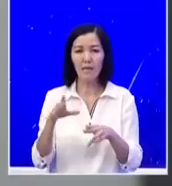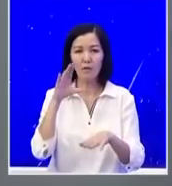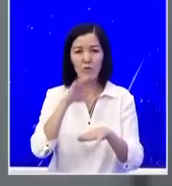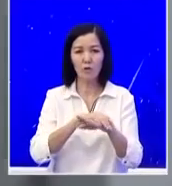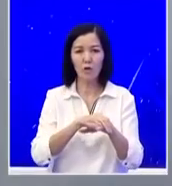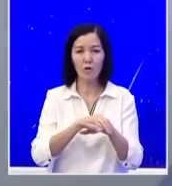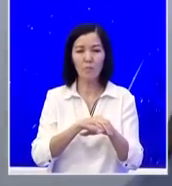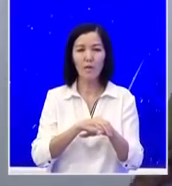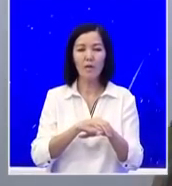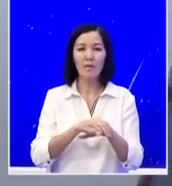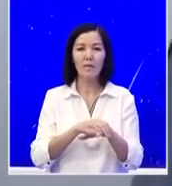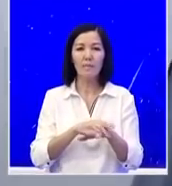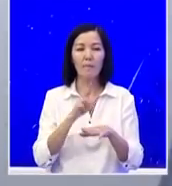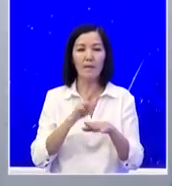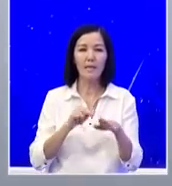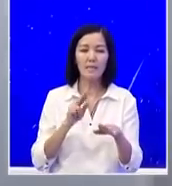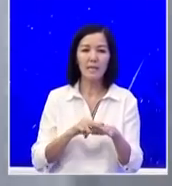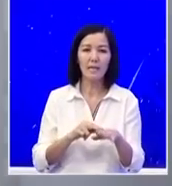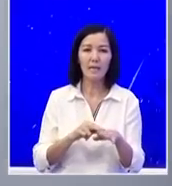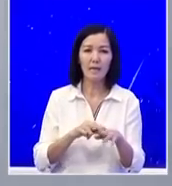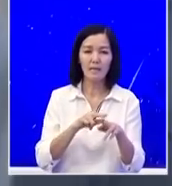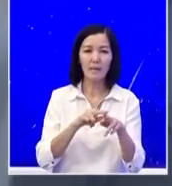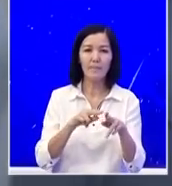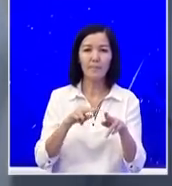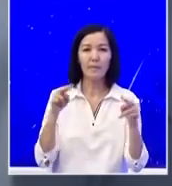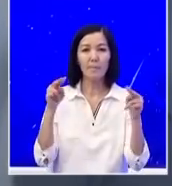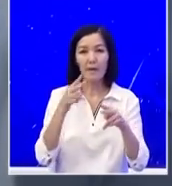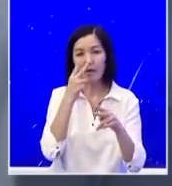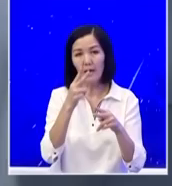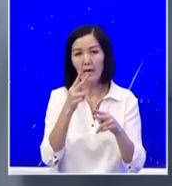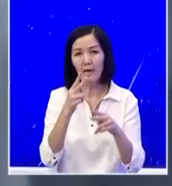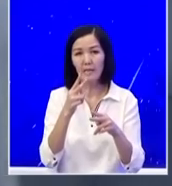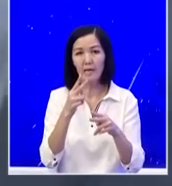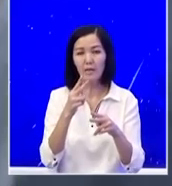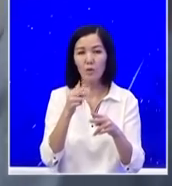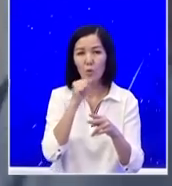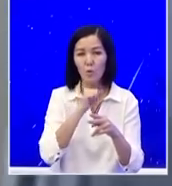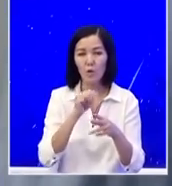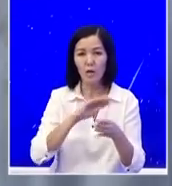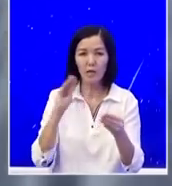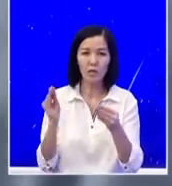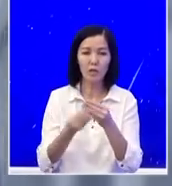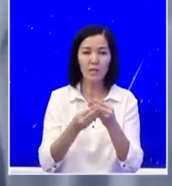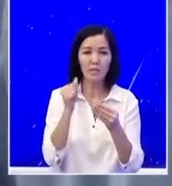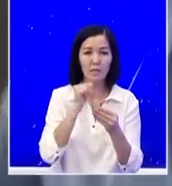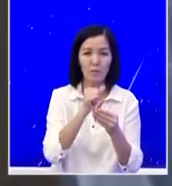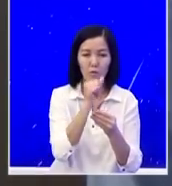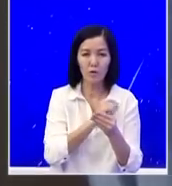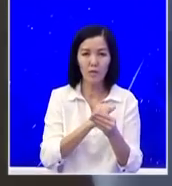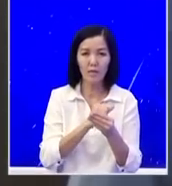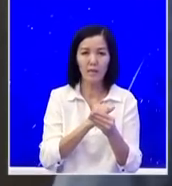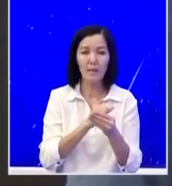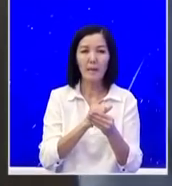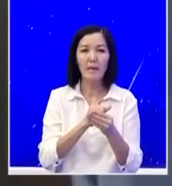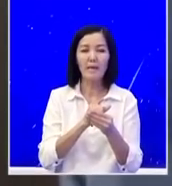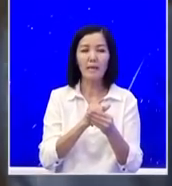құрып, олардың жолын кесті. Полицейлерді байқаған күдіктілер сескеніп, ұрланған олжаны жасырып үлгерген. Бақылаудан жүксіз өтіп